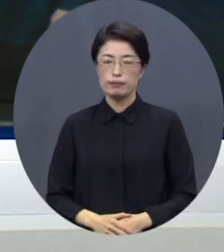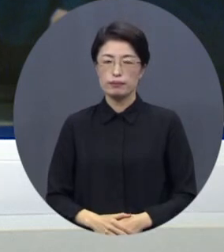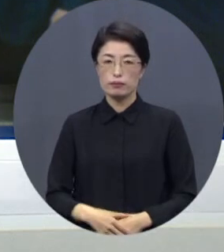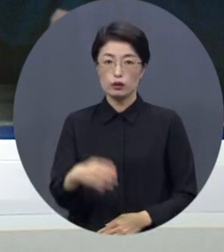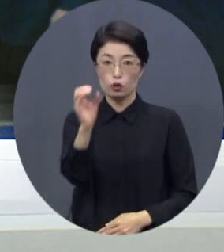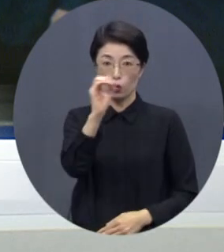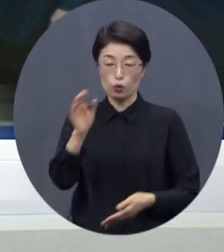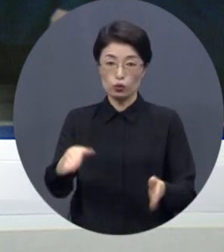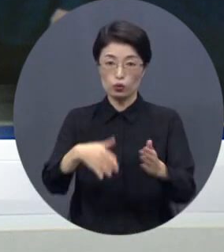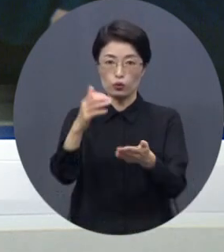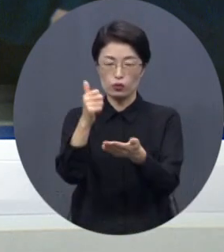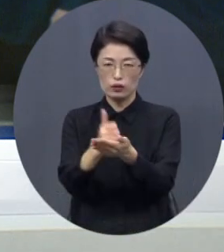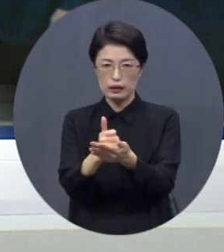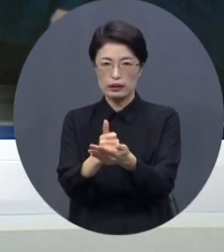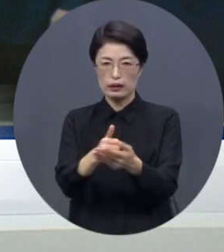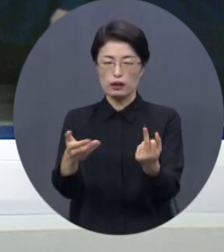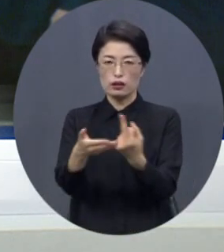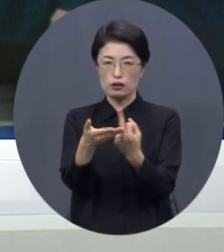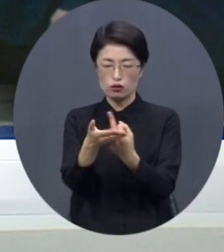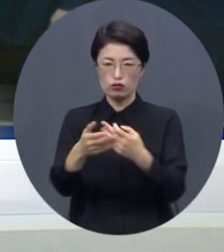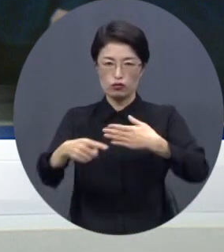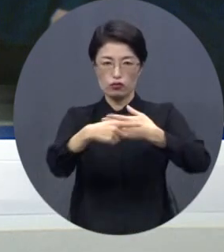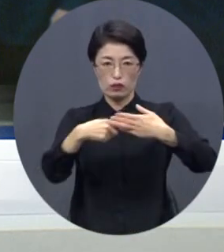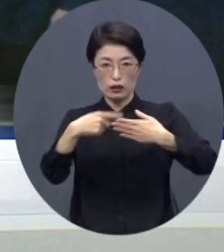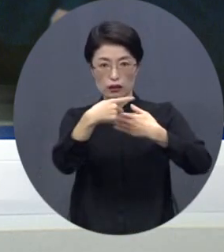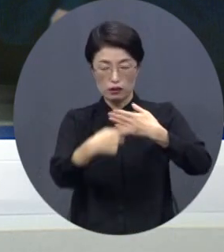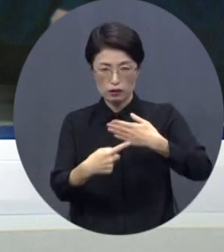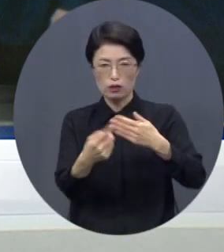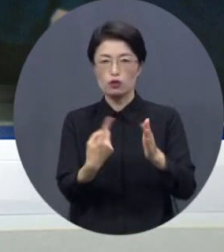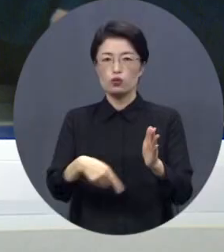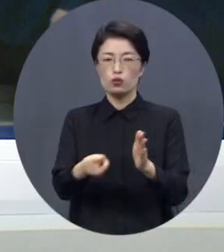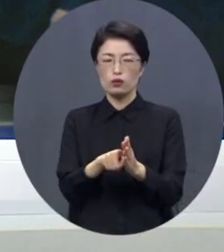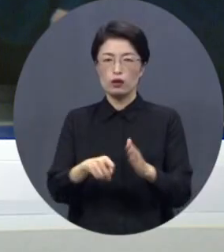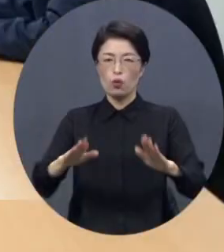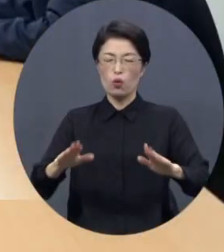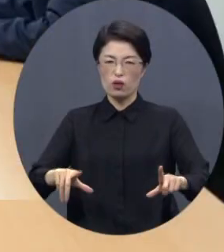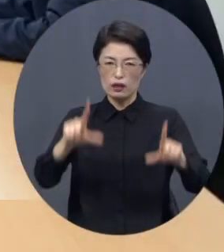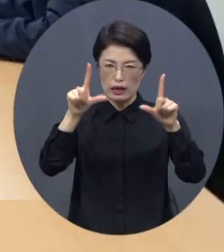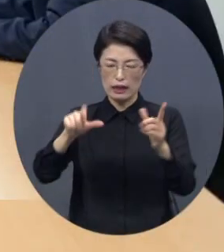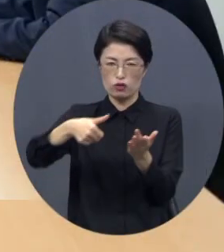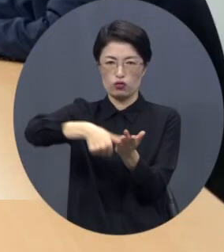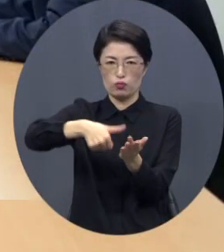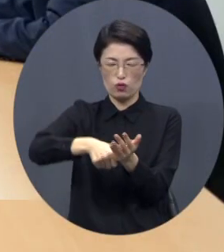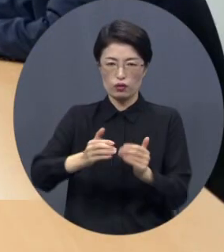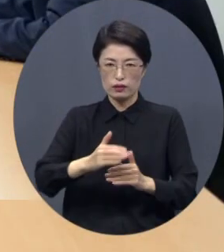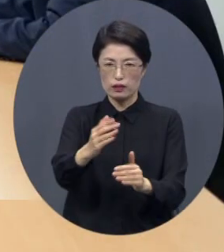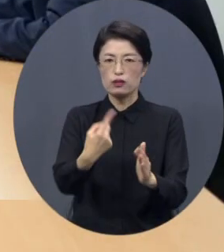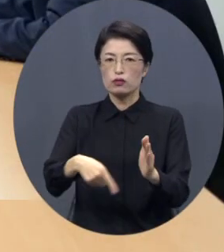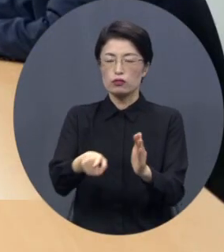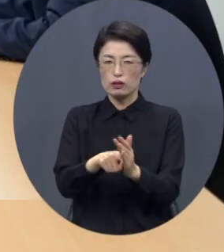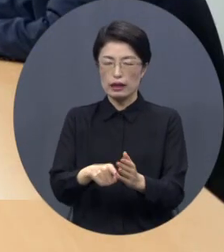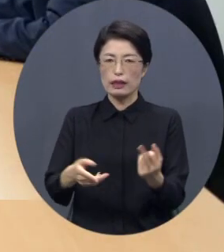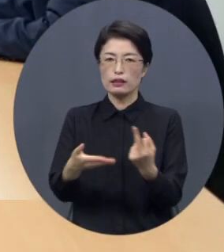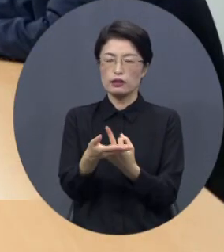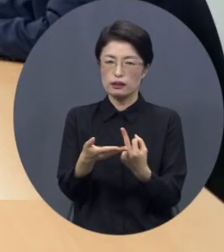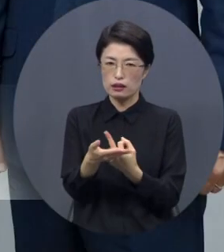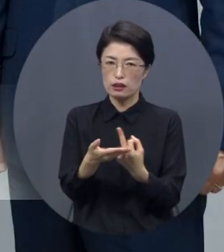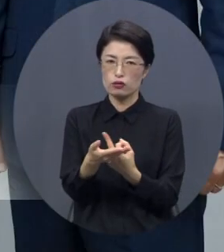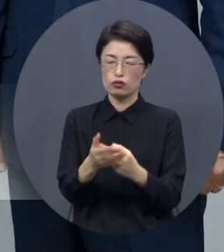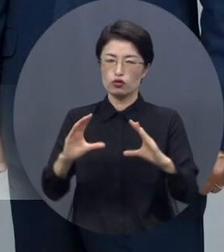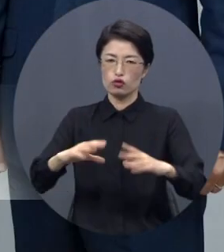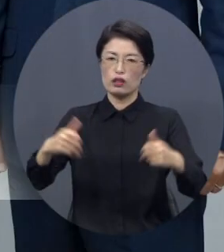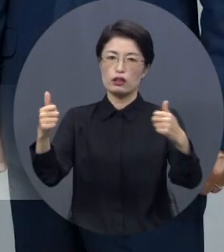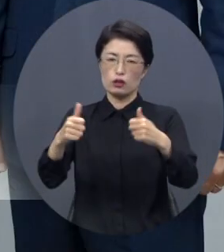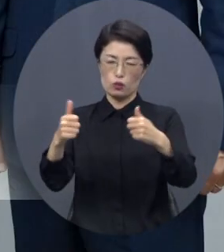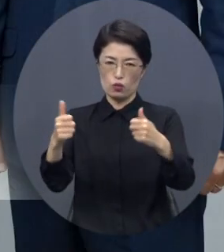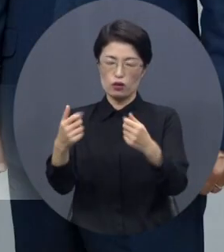오영훈 도지사가 제주형 행정체제 개편을 위한 연내 주민 투표를 위해 제주지역 국회의원들과 함께 이상민